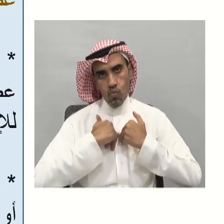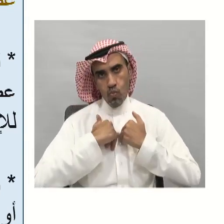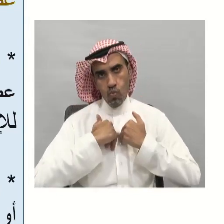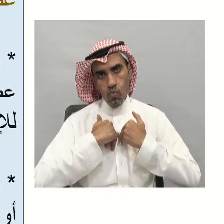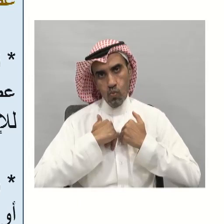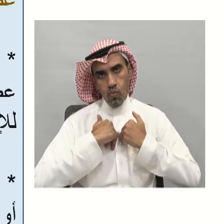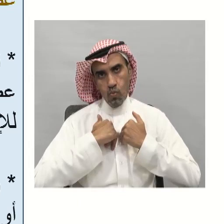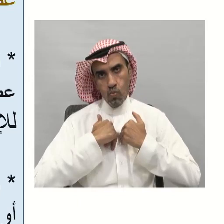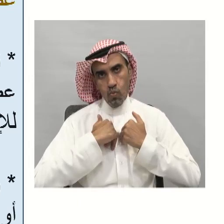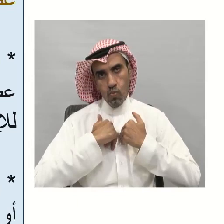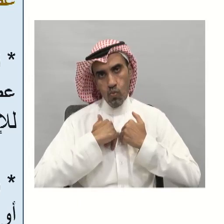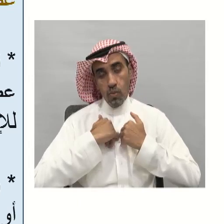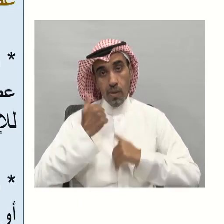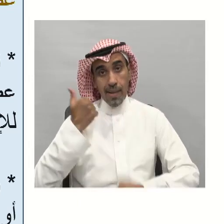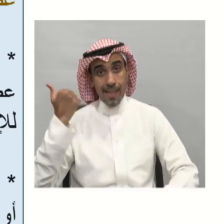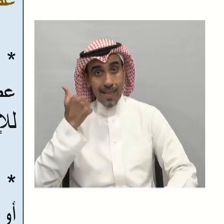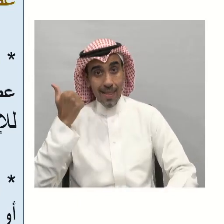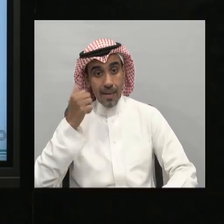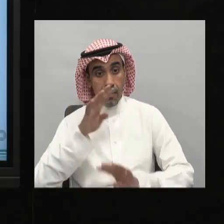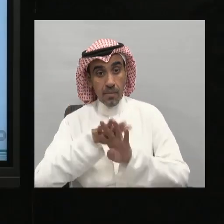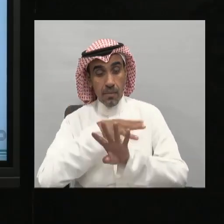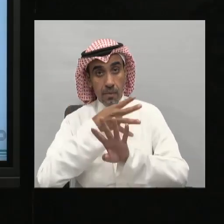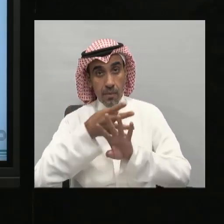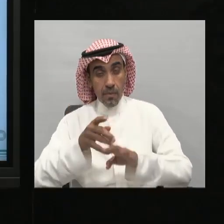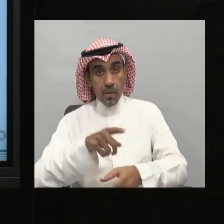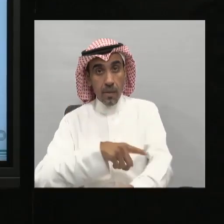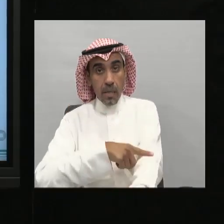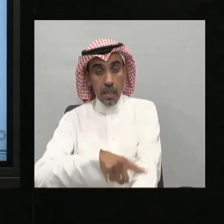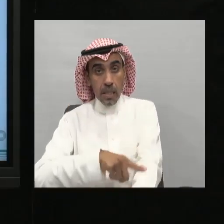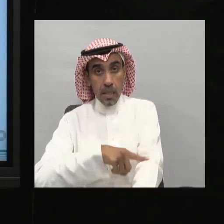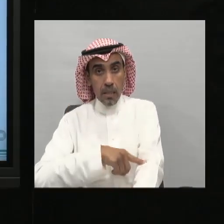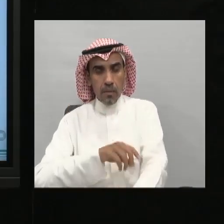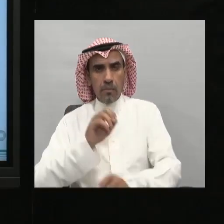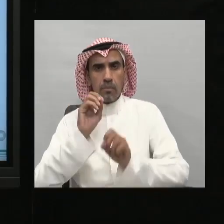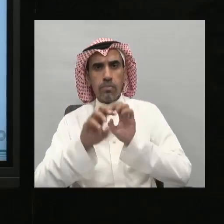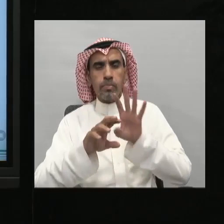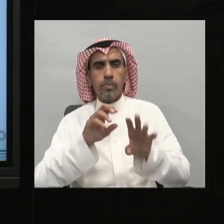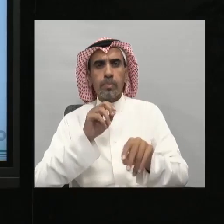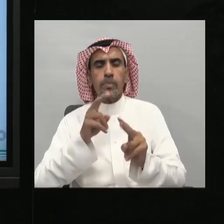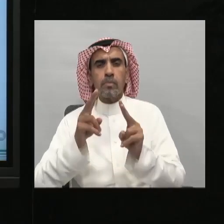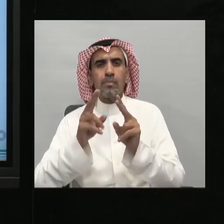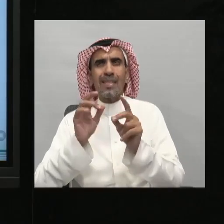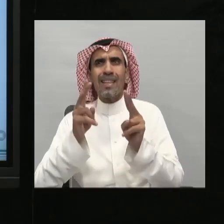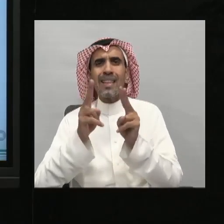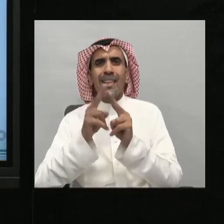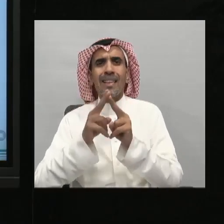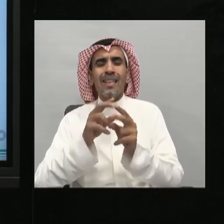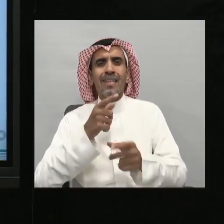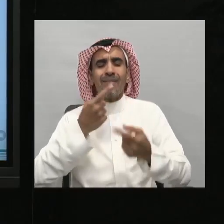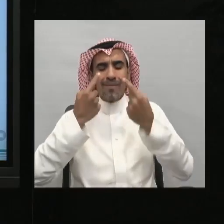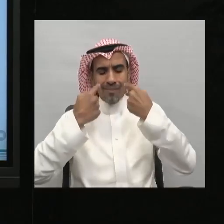داخلية. فهذه الشبكة العصبية توصل السيالات العصبية من جميع أجزاء